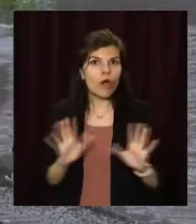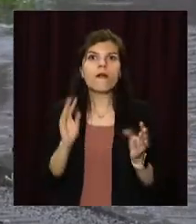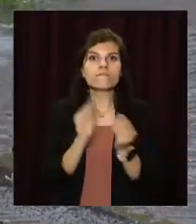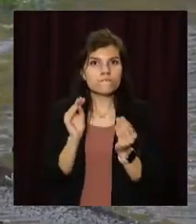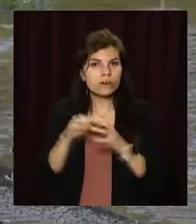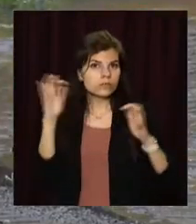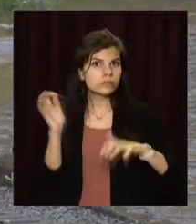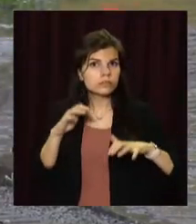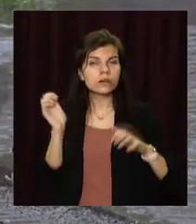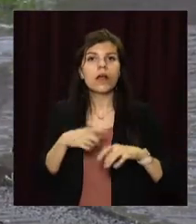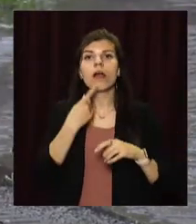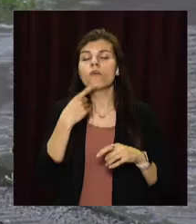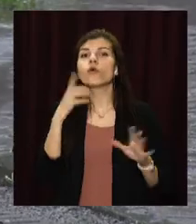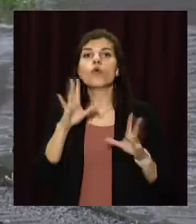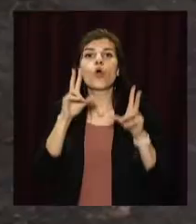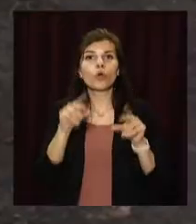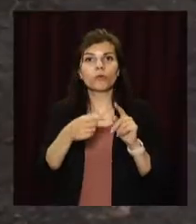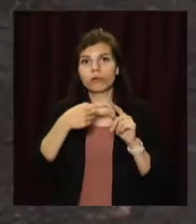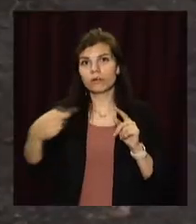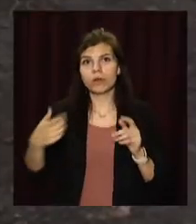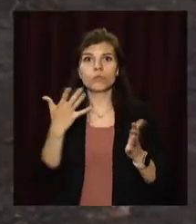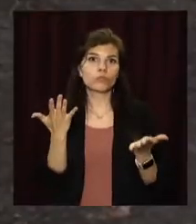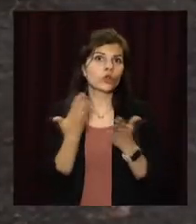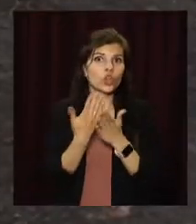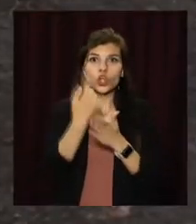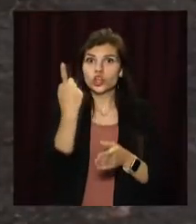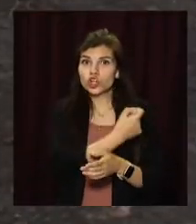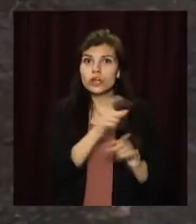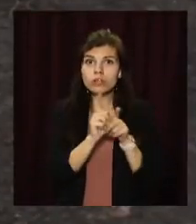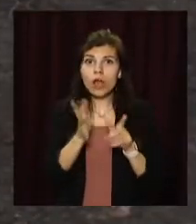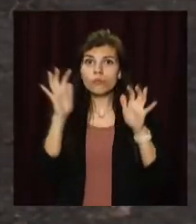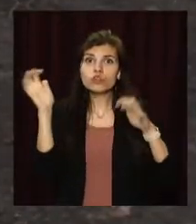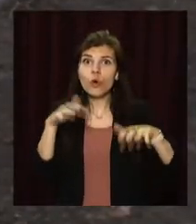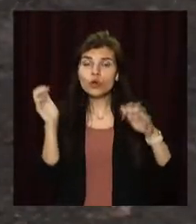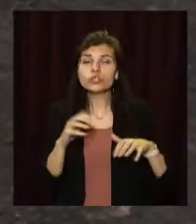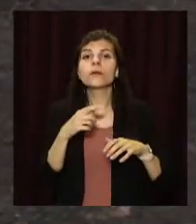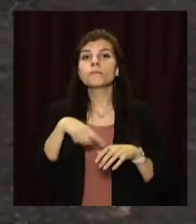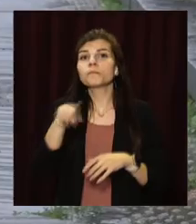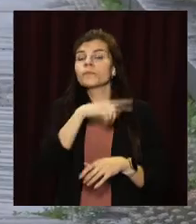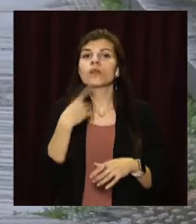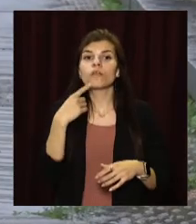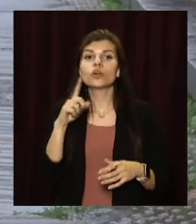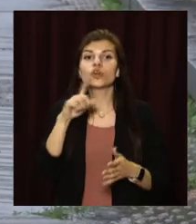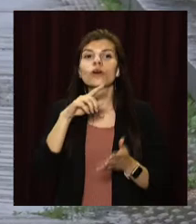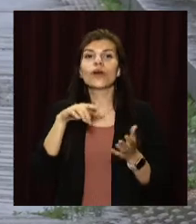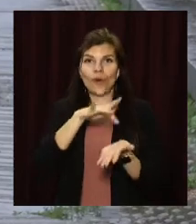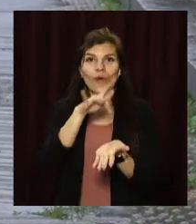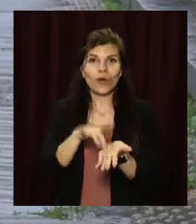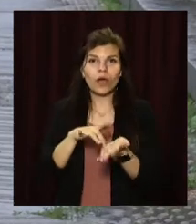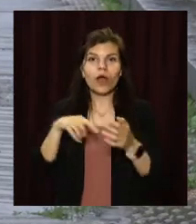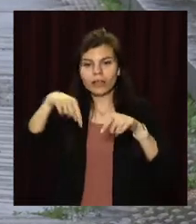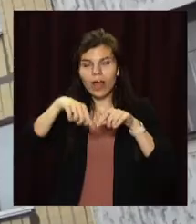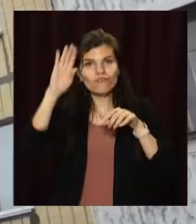А така погода, за прогнозами синоптиків, протримається більше, ніж тиждень. Із опадами, кажуть містяни, дощоприймачі подекуди